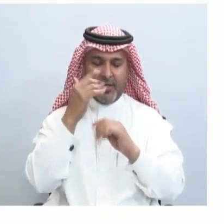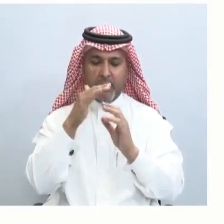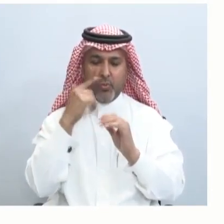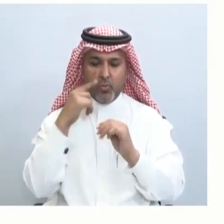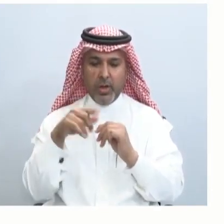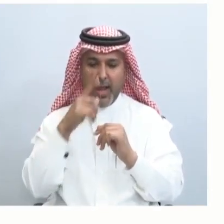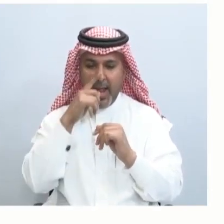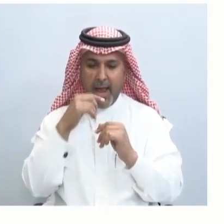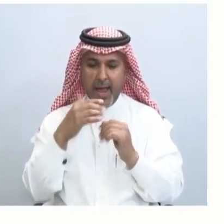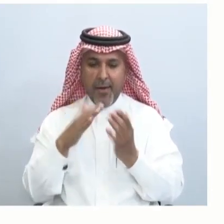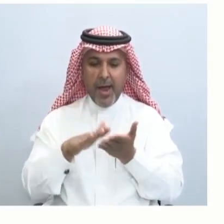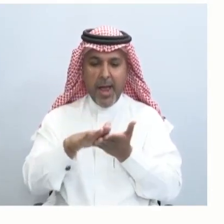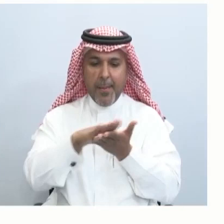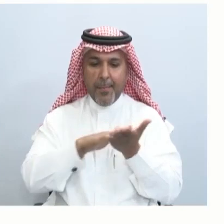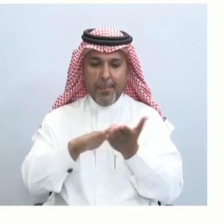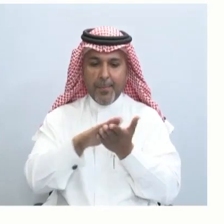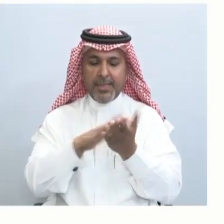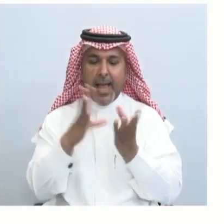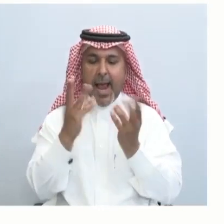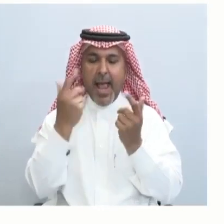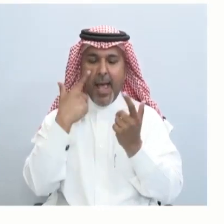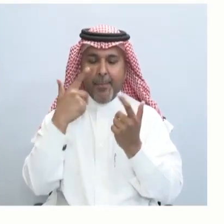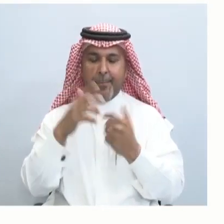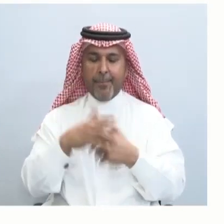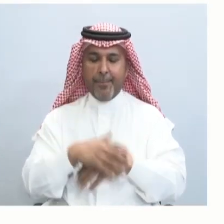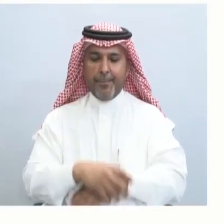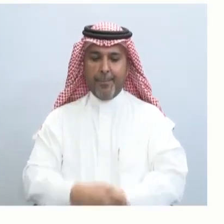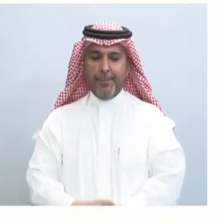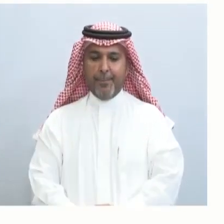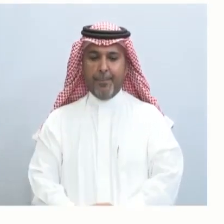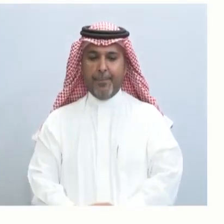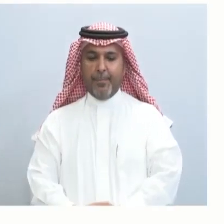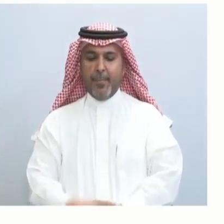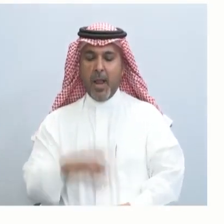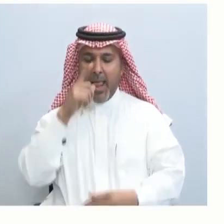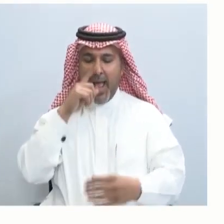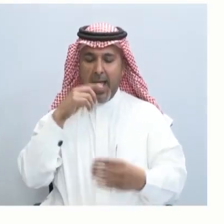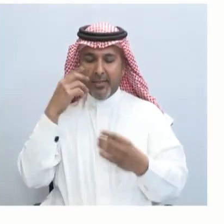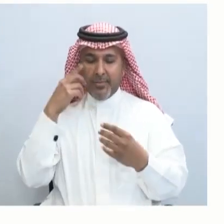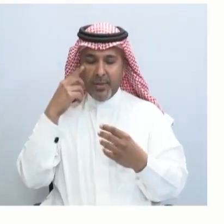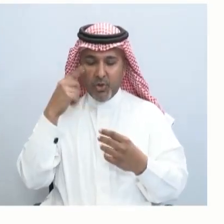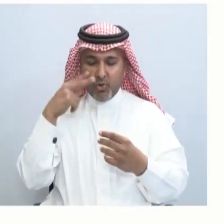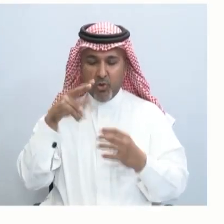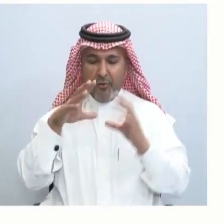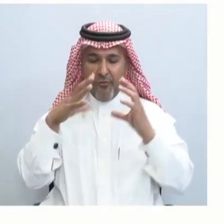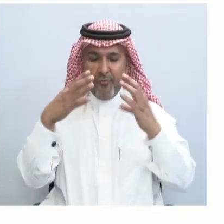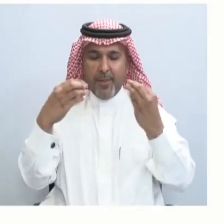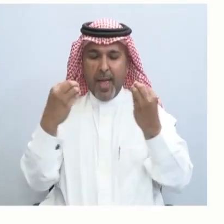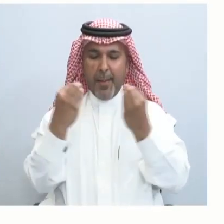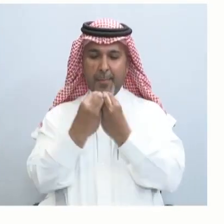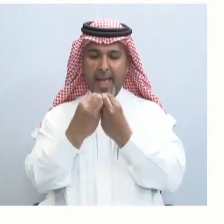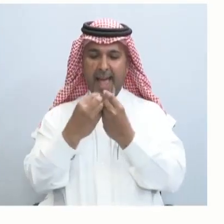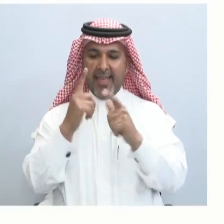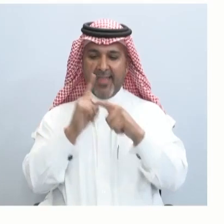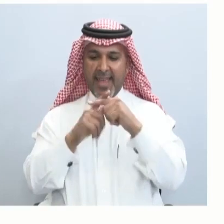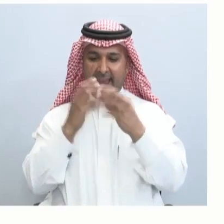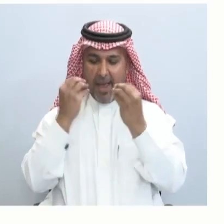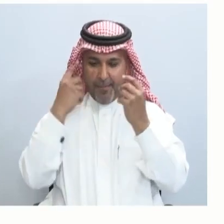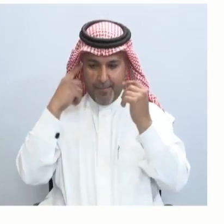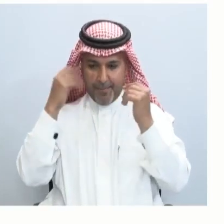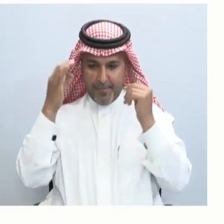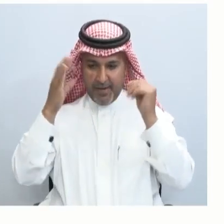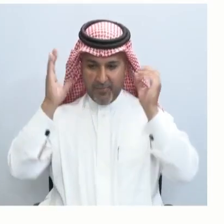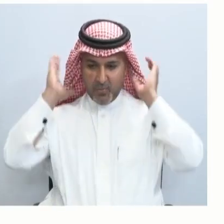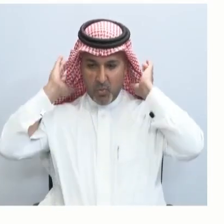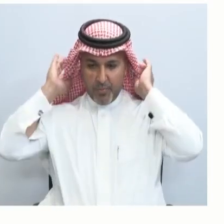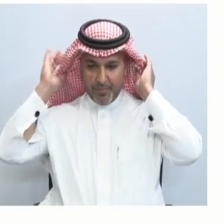المستطيل وكذلك نضيف اليه هذا المدخل والذي يمثل شبه المنحرف نوجد